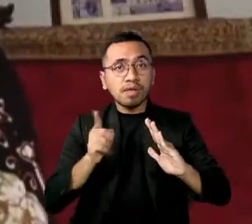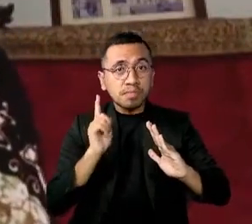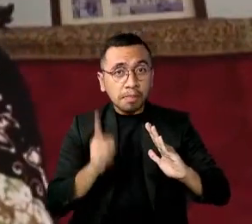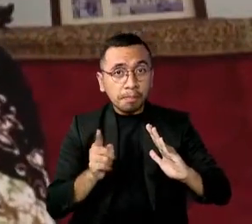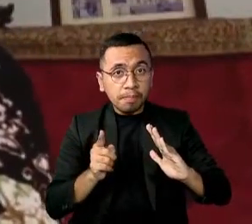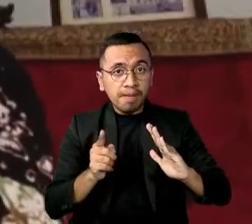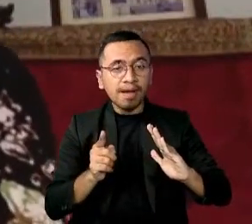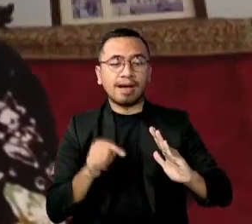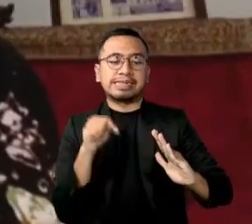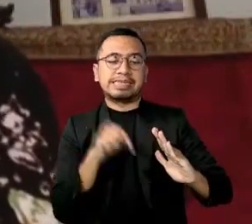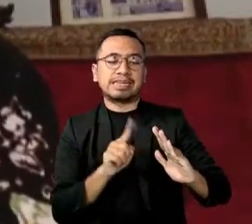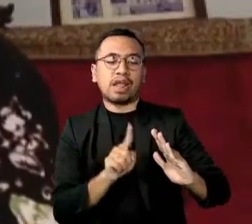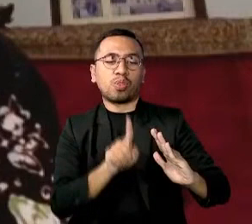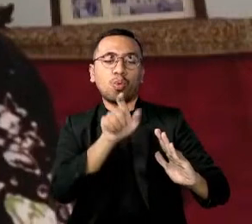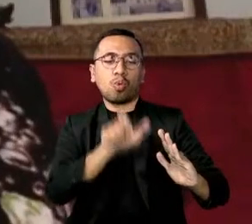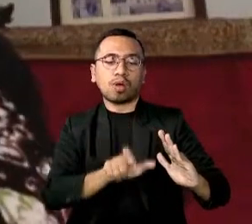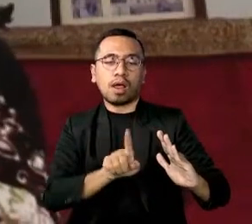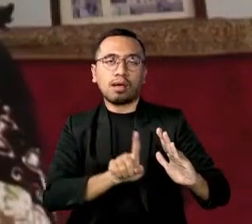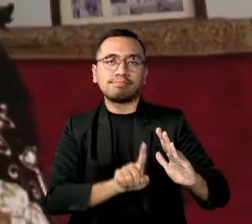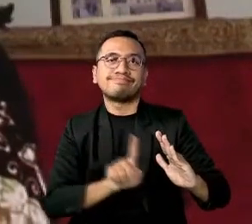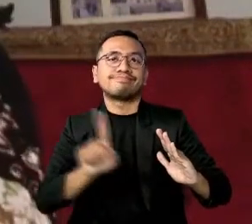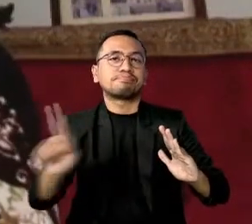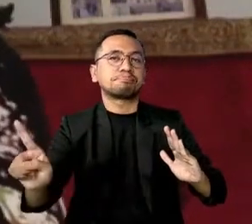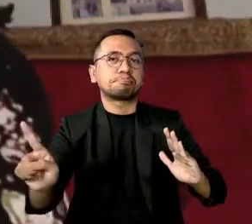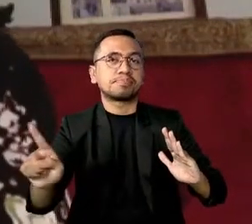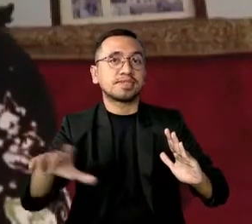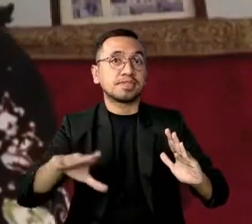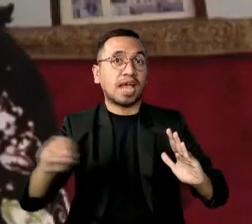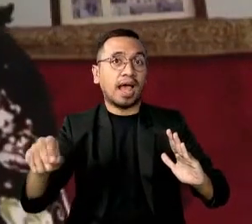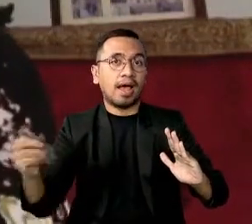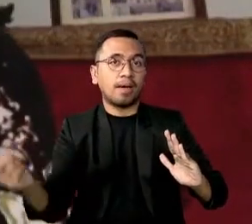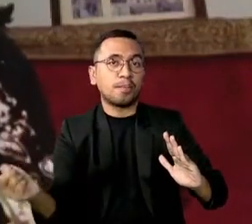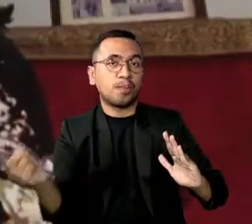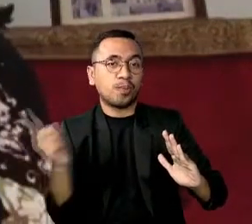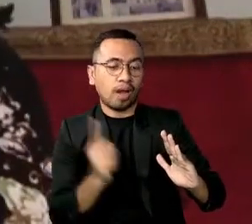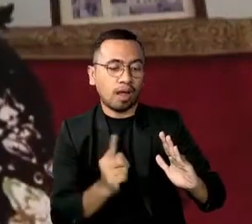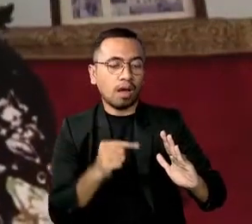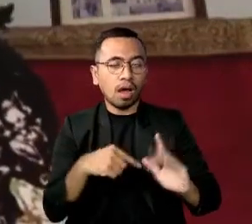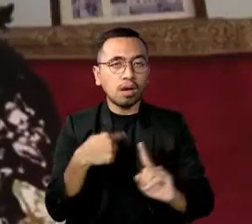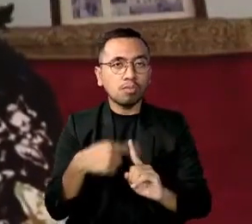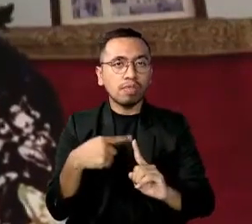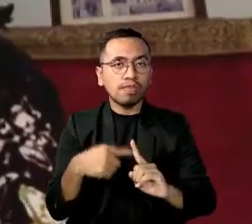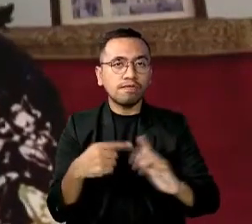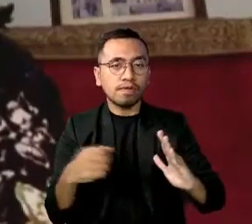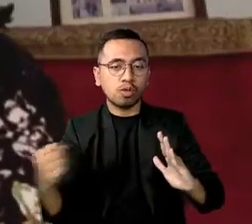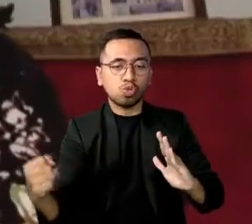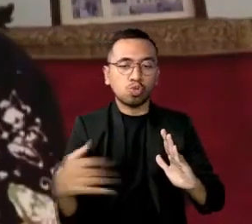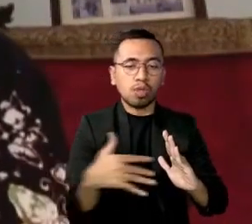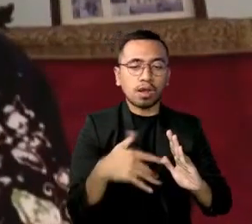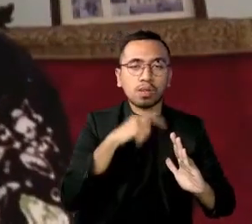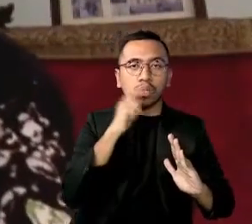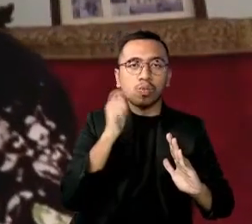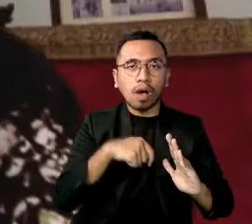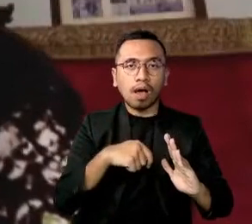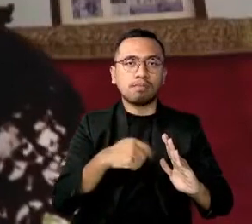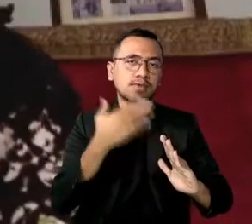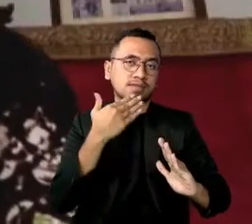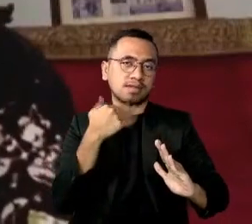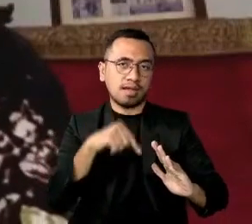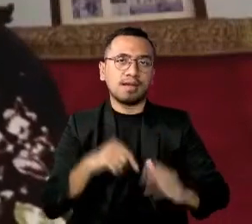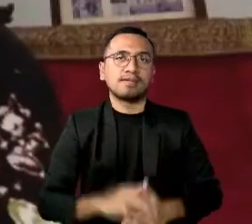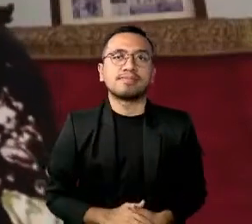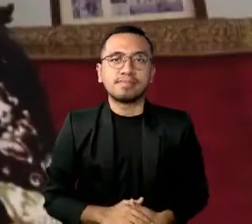di rumah itu ada yang hopi positif atau orang tanpa gejala dia berdiam dirumah tapi dia menularkan kepada